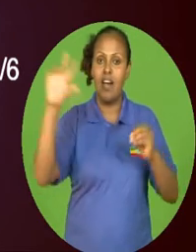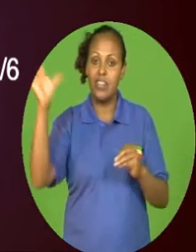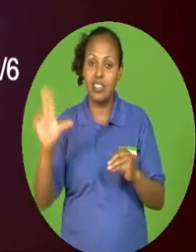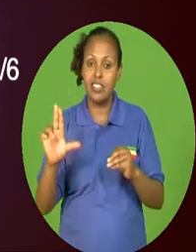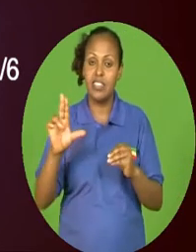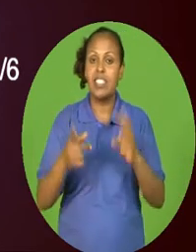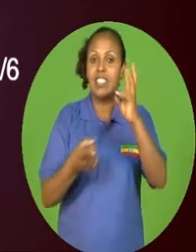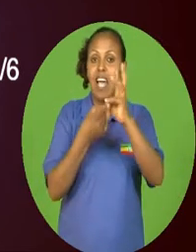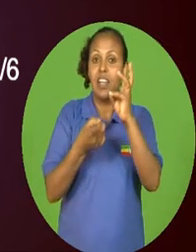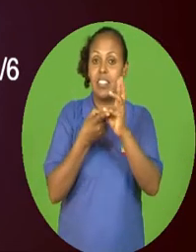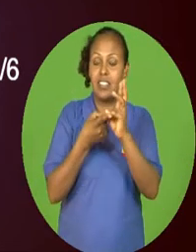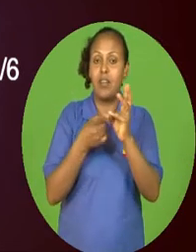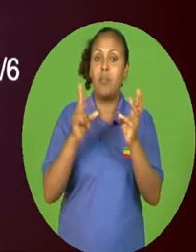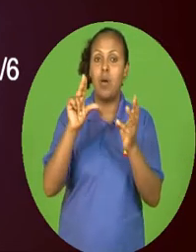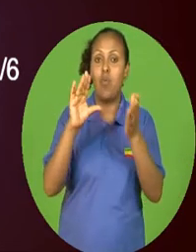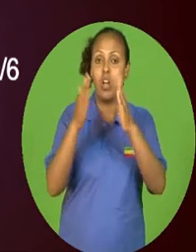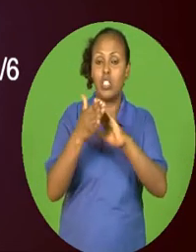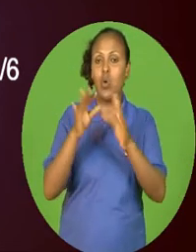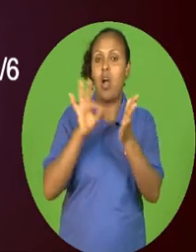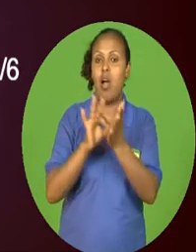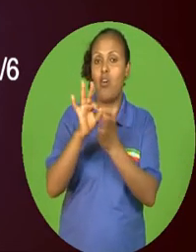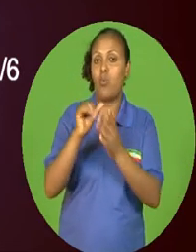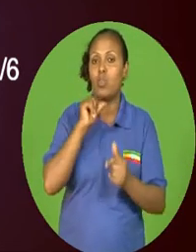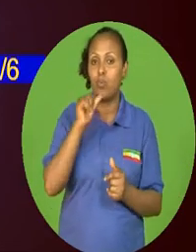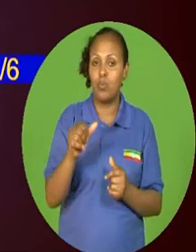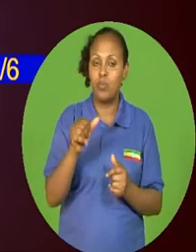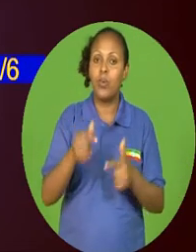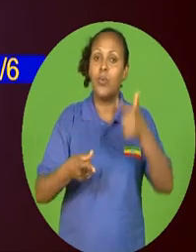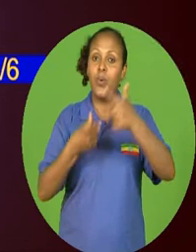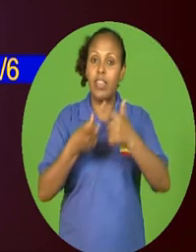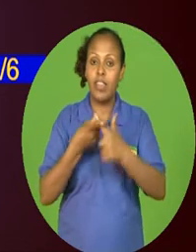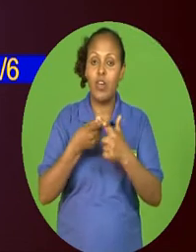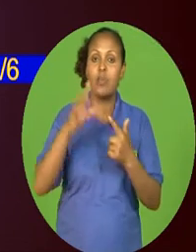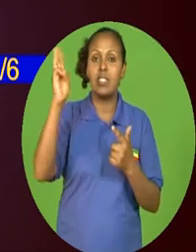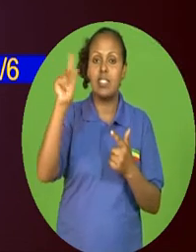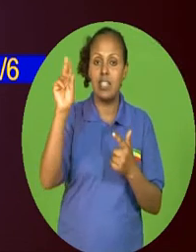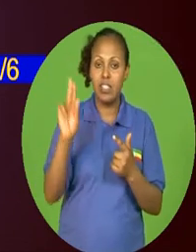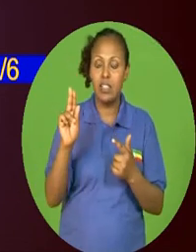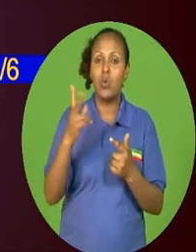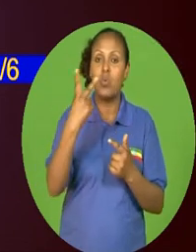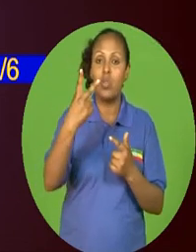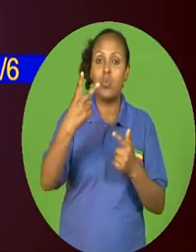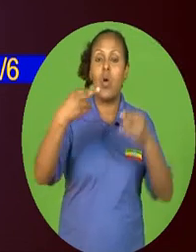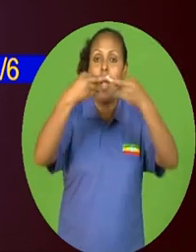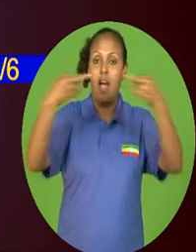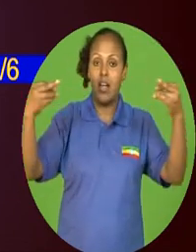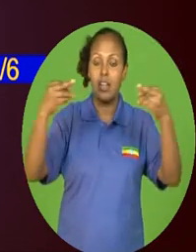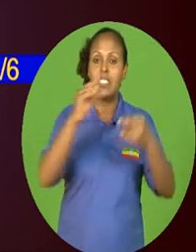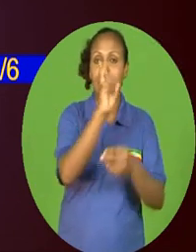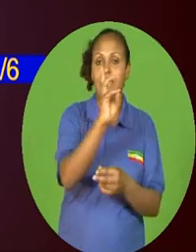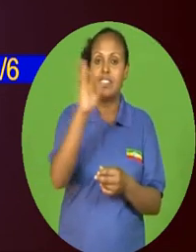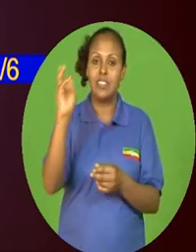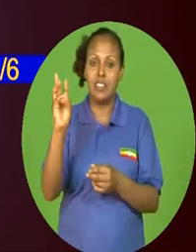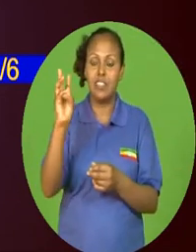ው እና ር ሳድስ በመሆናቸው አይቆጠሩም። ሁለተኛው ስንኝም እንደዚያው ሁለቱ